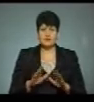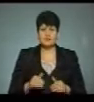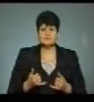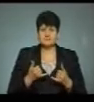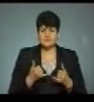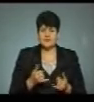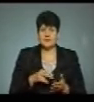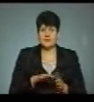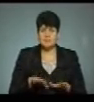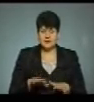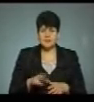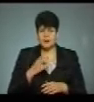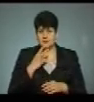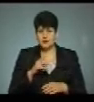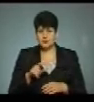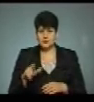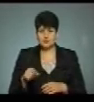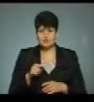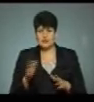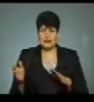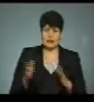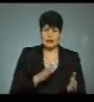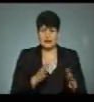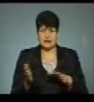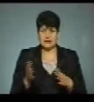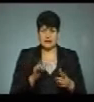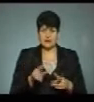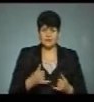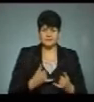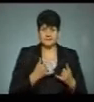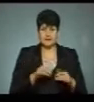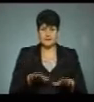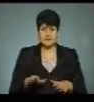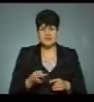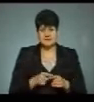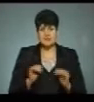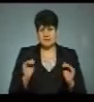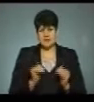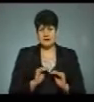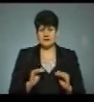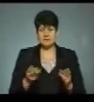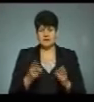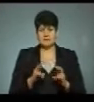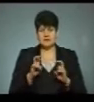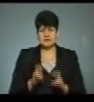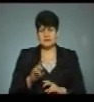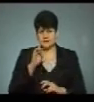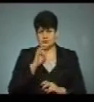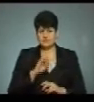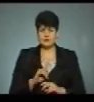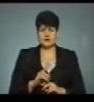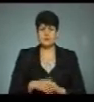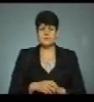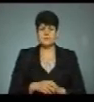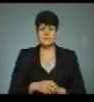самі стоять, люди вже бачать, що їх хитає, вже люди їм дають місце, бо це малі діти, і їм потрібно сидіти зручно, дорога в нас